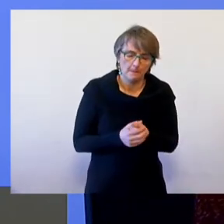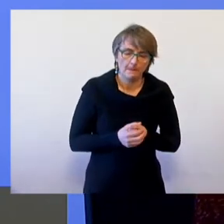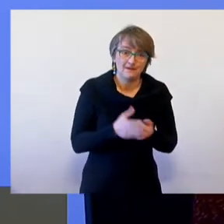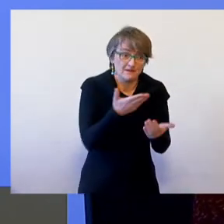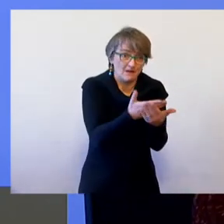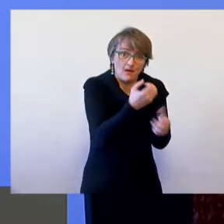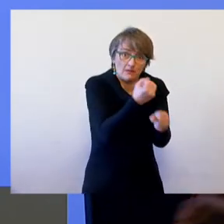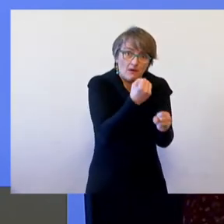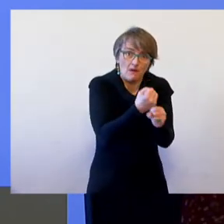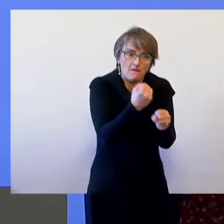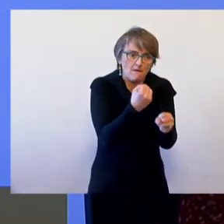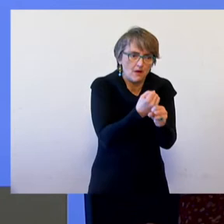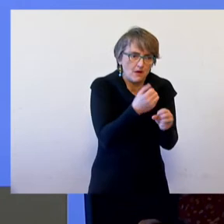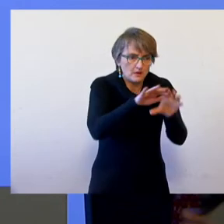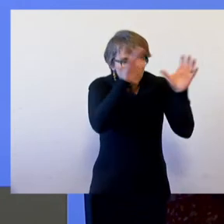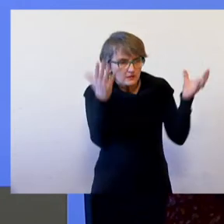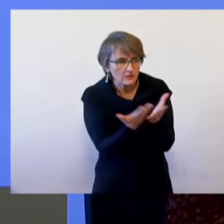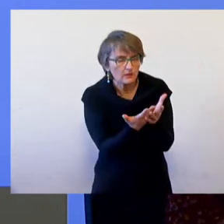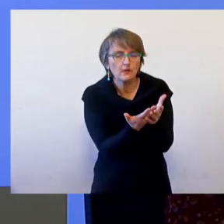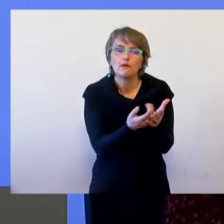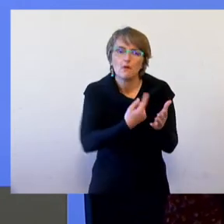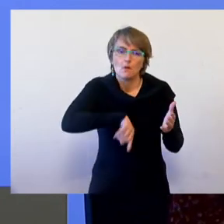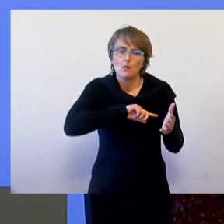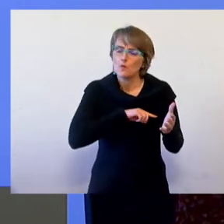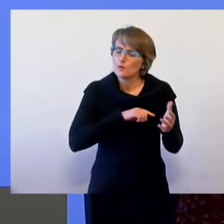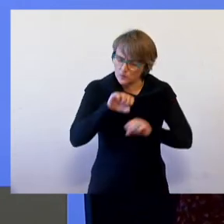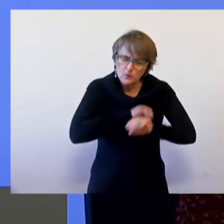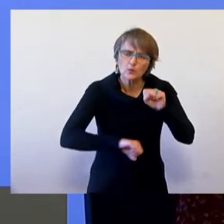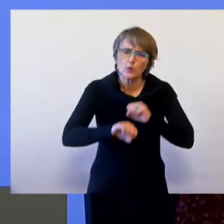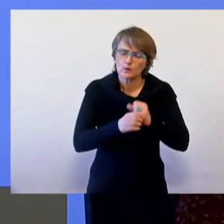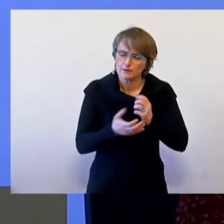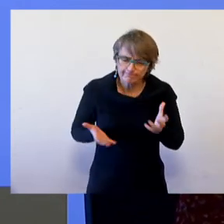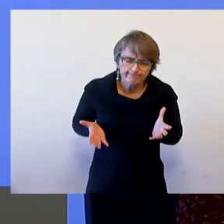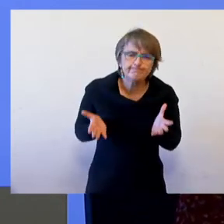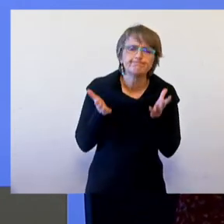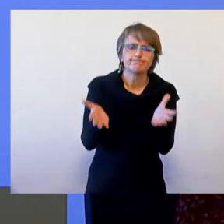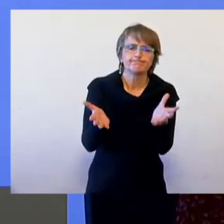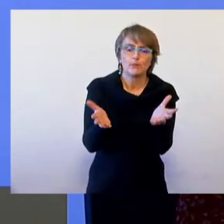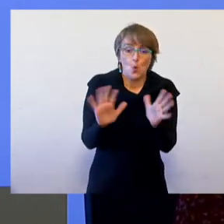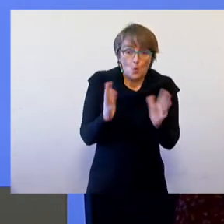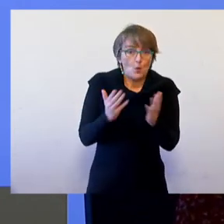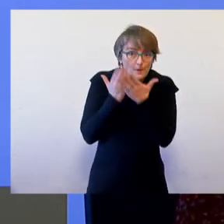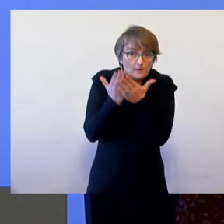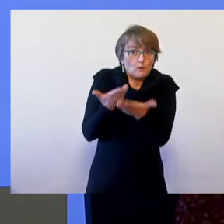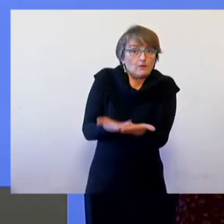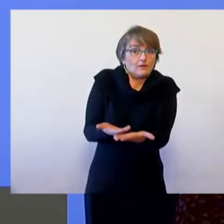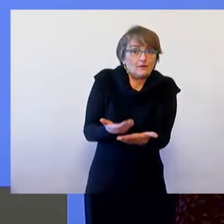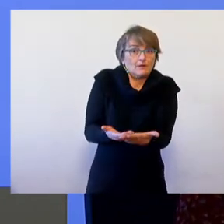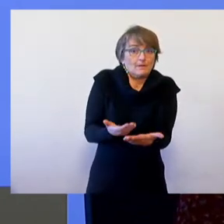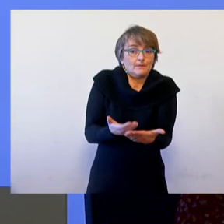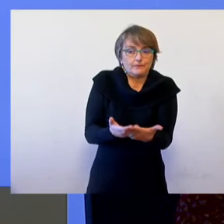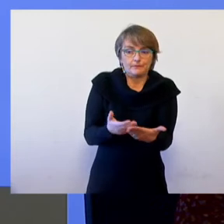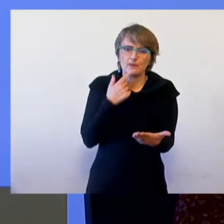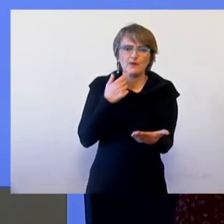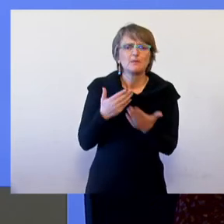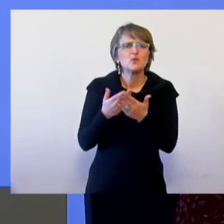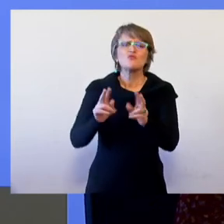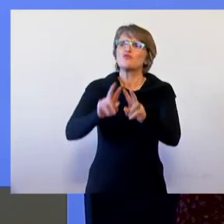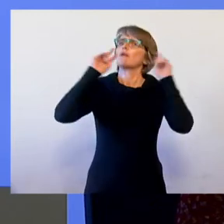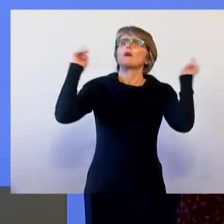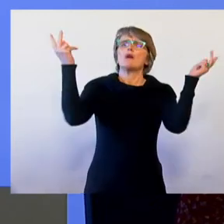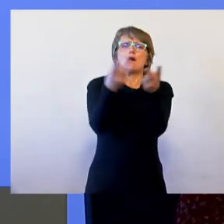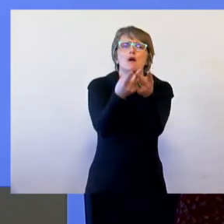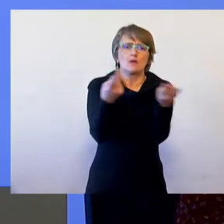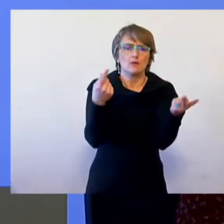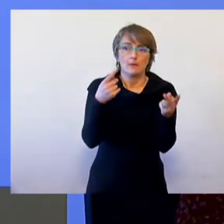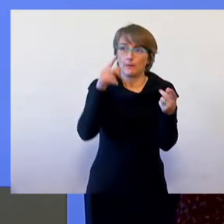enjeux-là, nous les portons. Hein, ça s'inscrit, cette étude, elle s'inscrit dans un dispositif d'ensemble en faveur